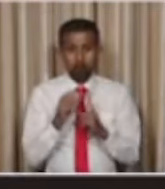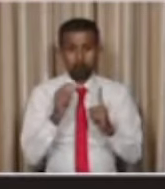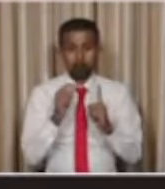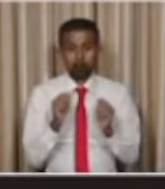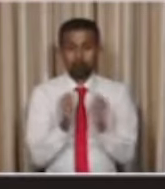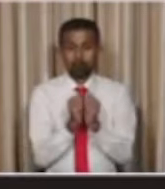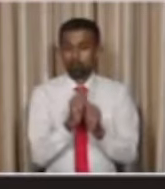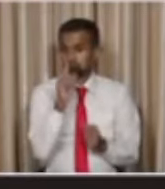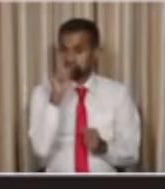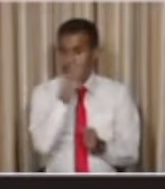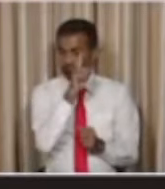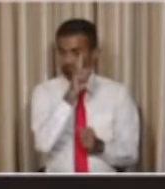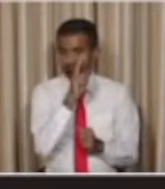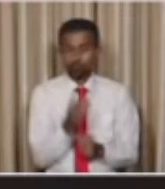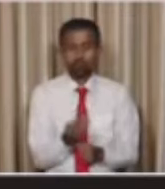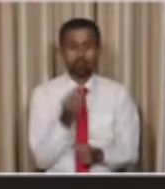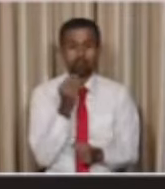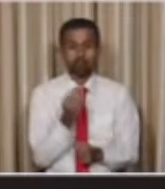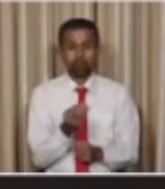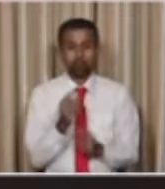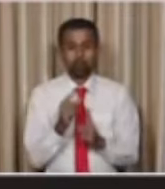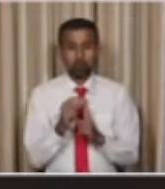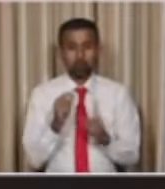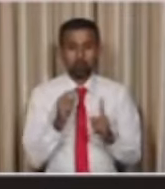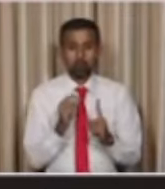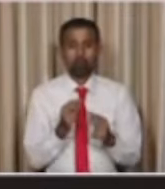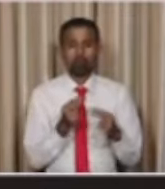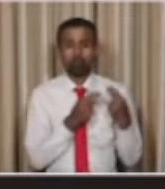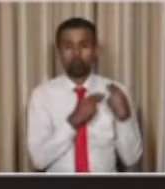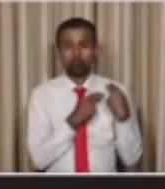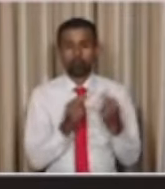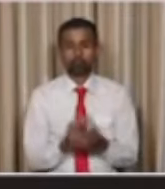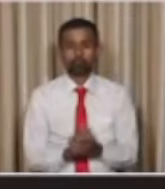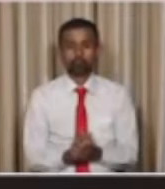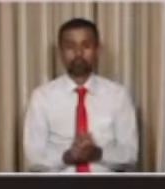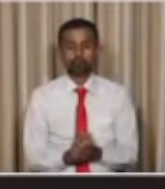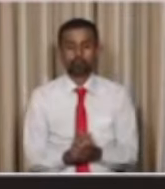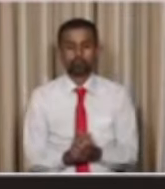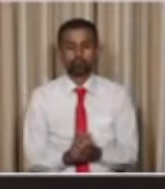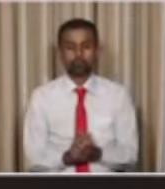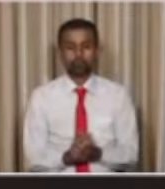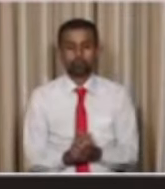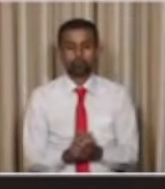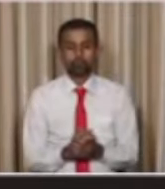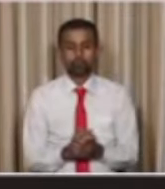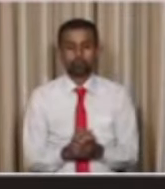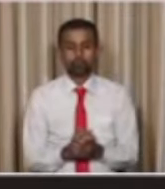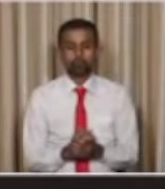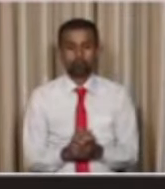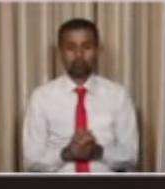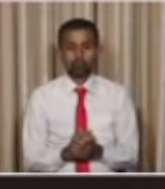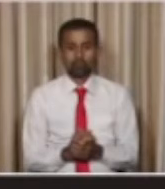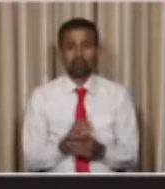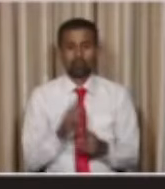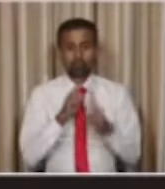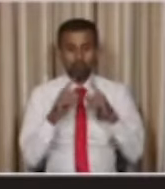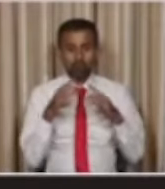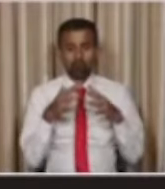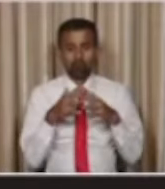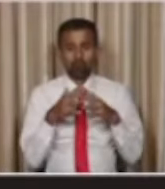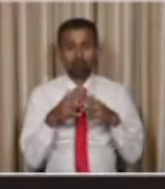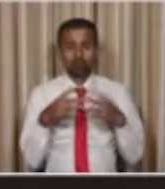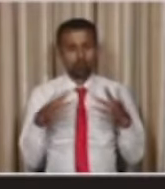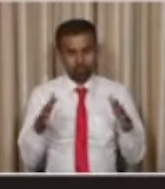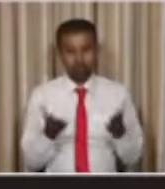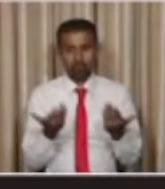itu pramukta agi dene ke karu menteri tu mana lagi yutu kama. Oh, vale berdua mantu mah kial awasan kara nih mereka dah tawat digete